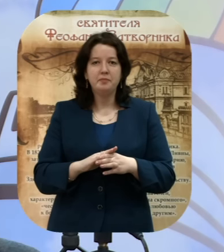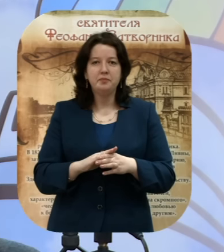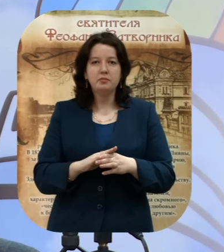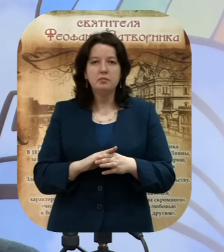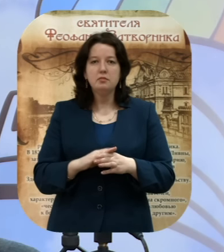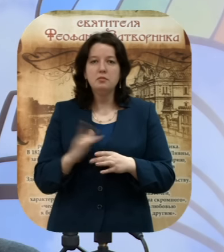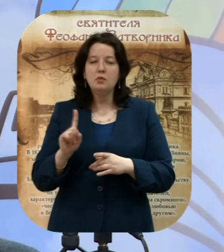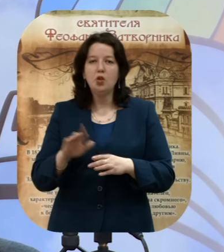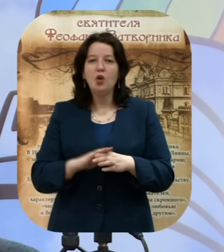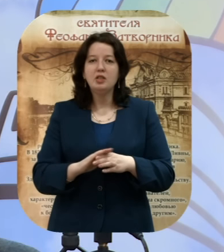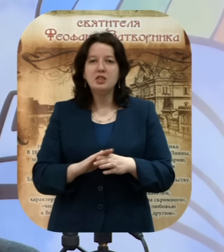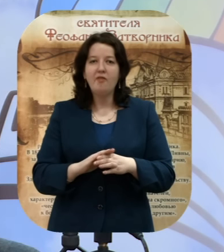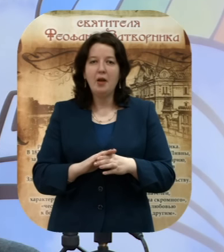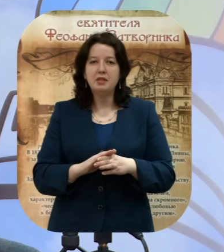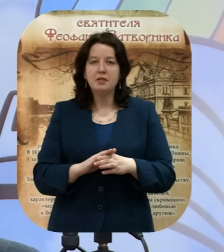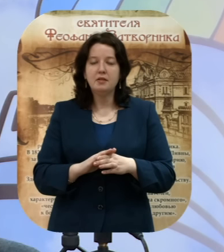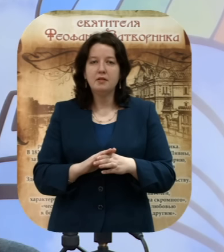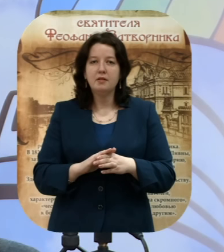именуется